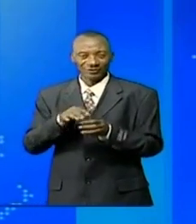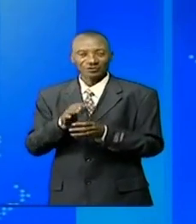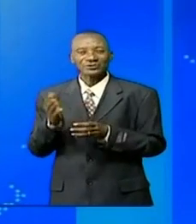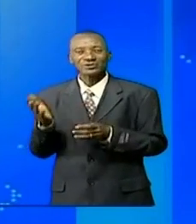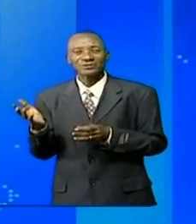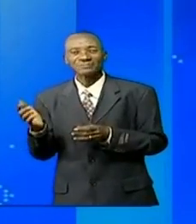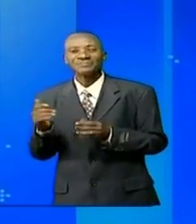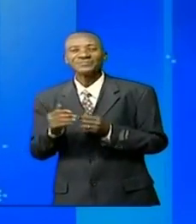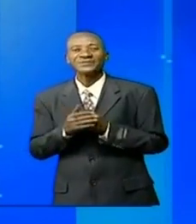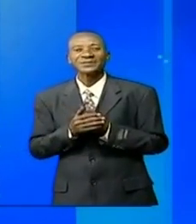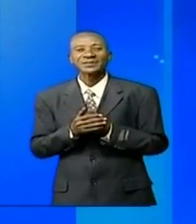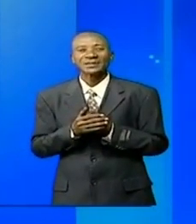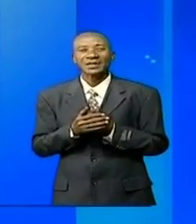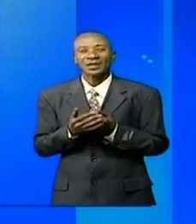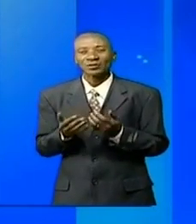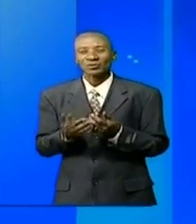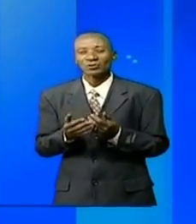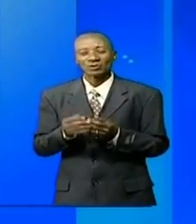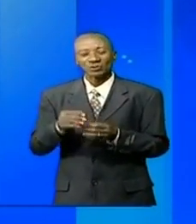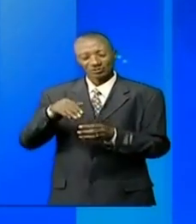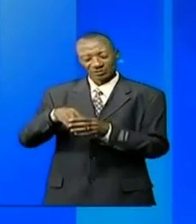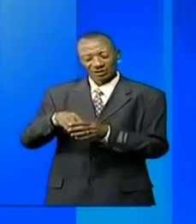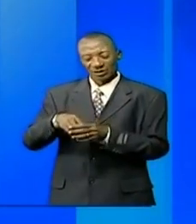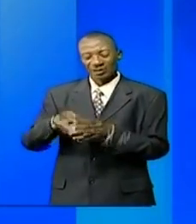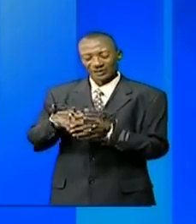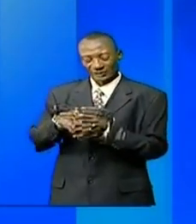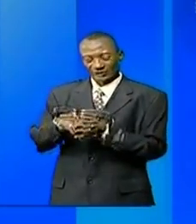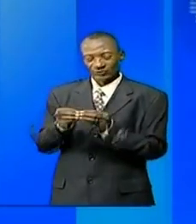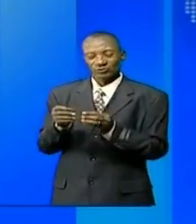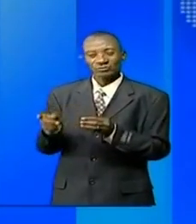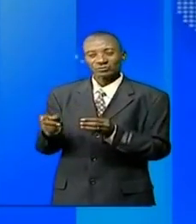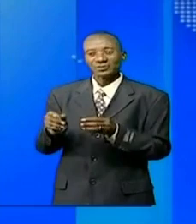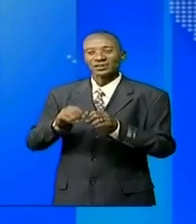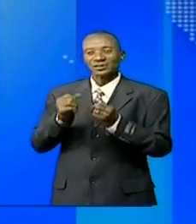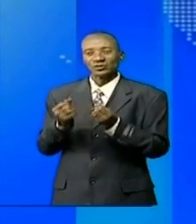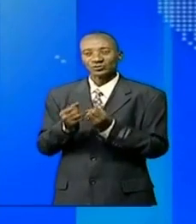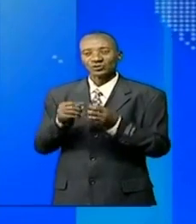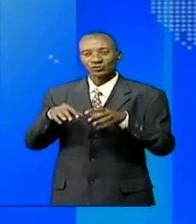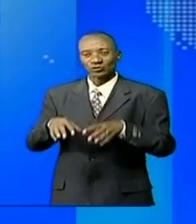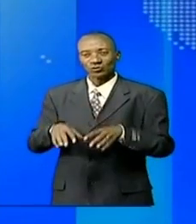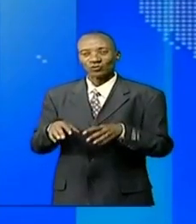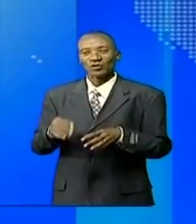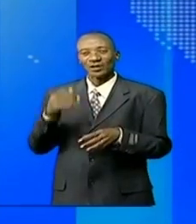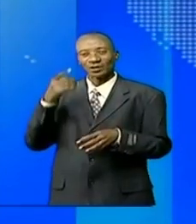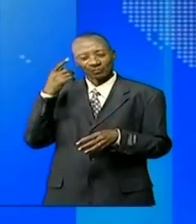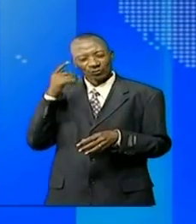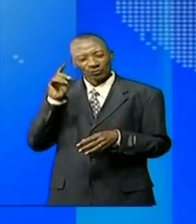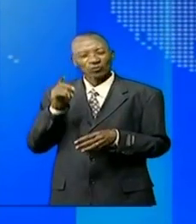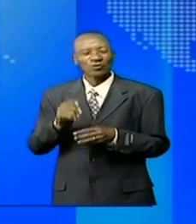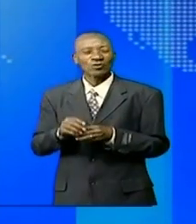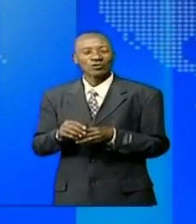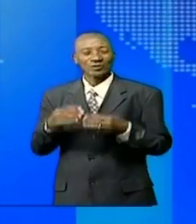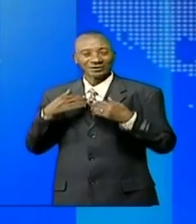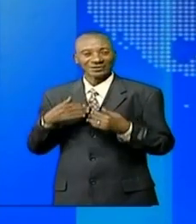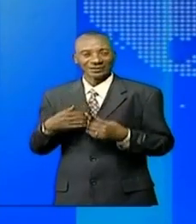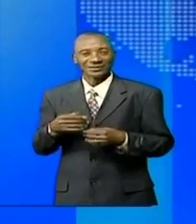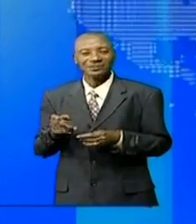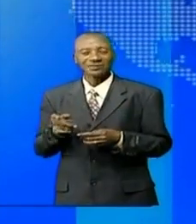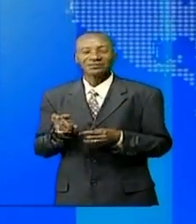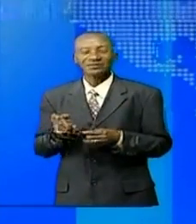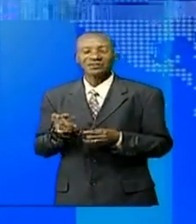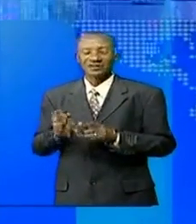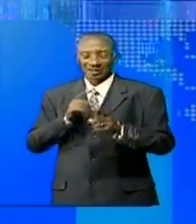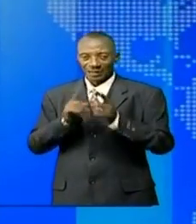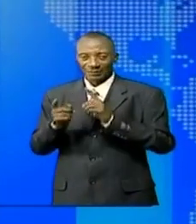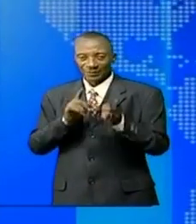Congo au cours d'une cérémonie d'échange de vœux. L'association congolaise des banques a relevé les évolutions observées dans ce secteur. Le gouverneur de la